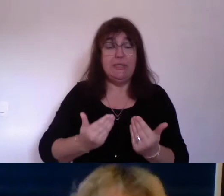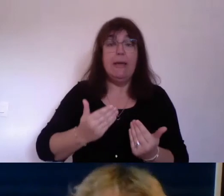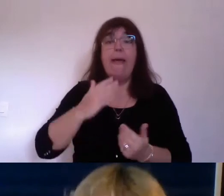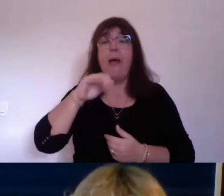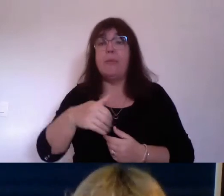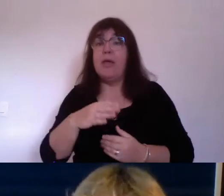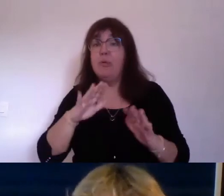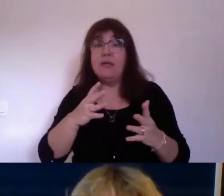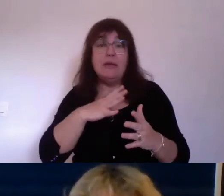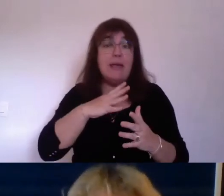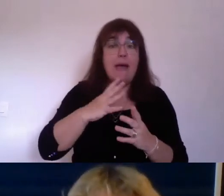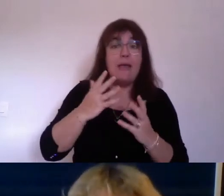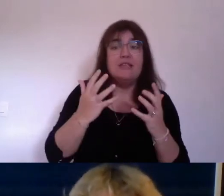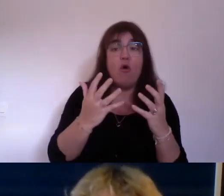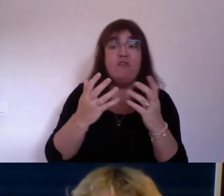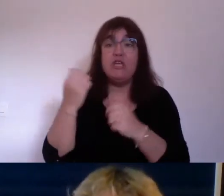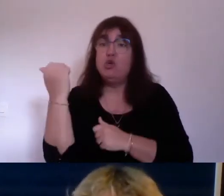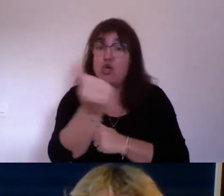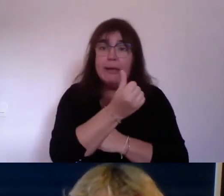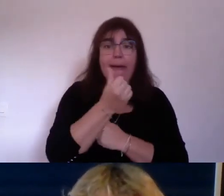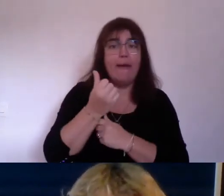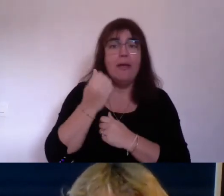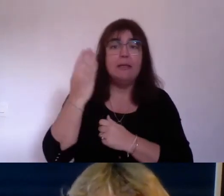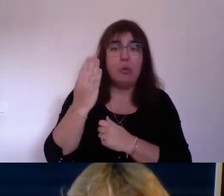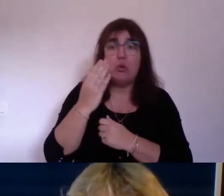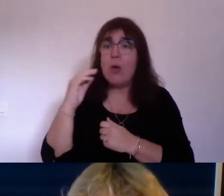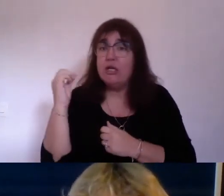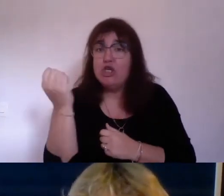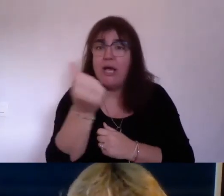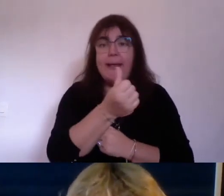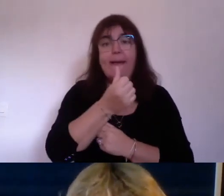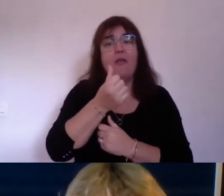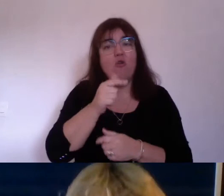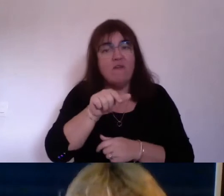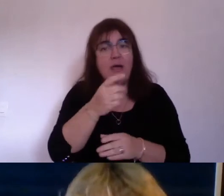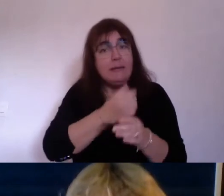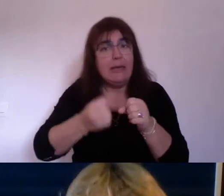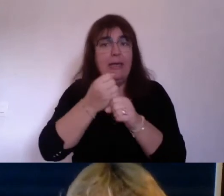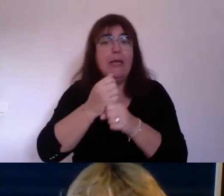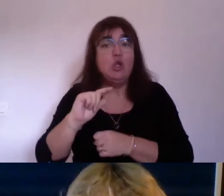des constructions que nous allons faire ensemble. Nous aurons